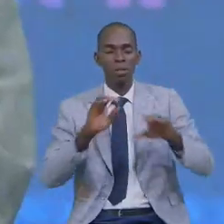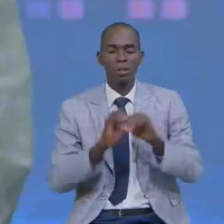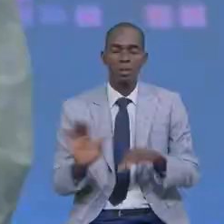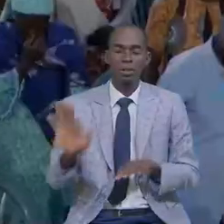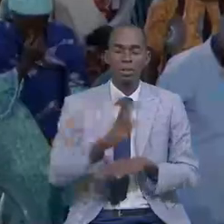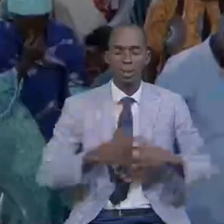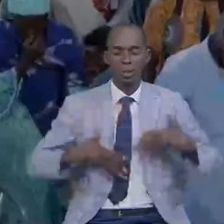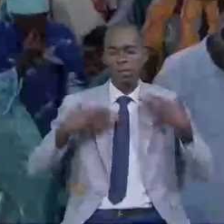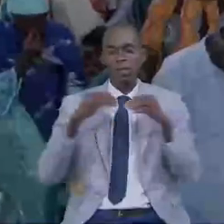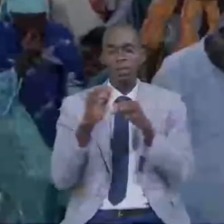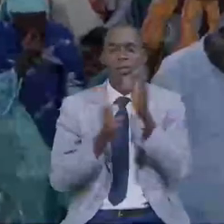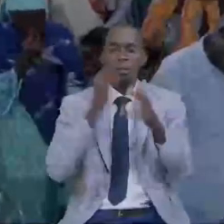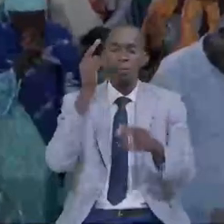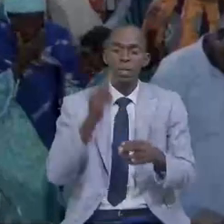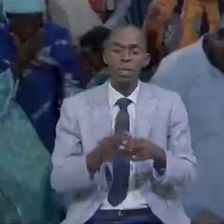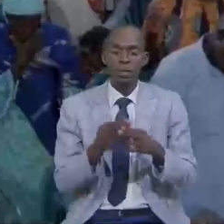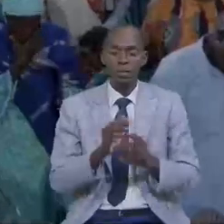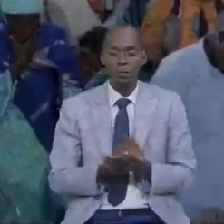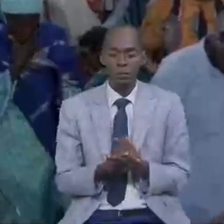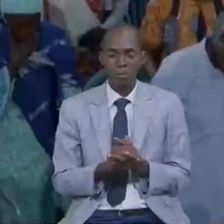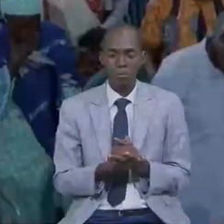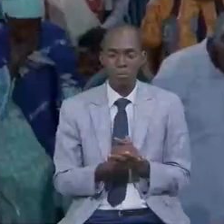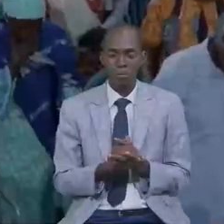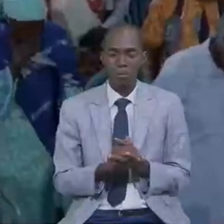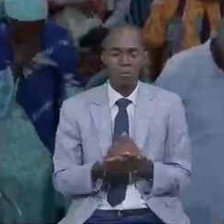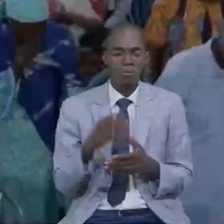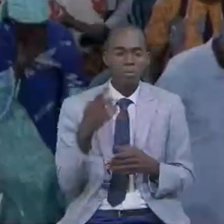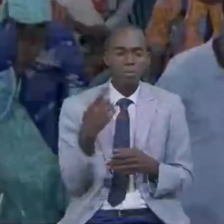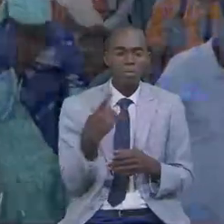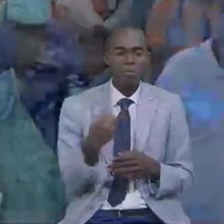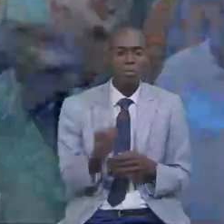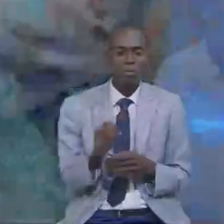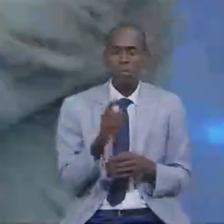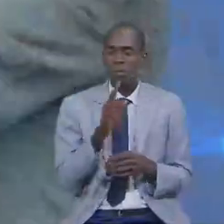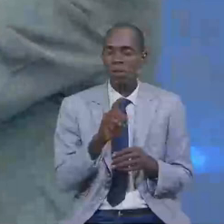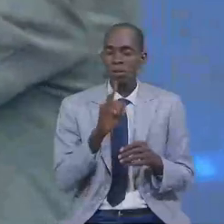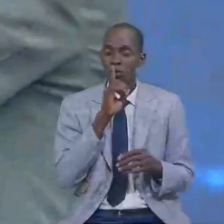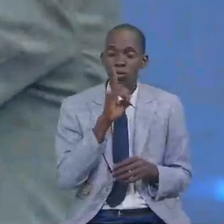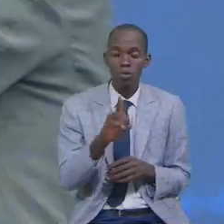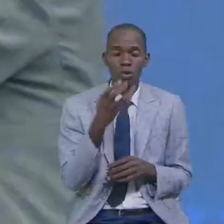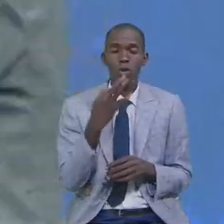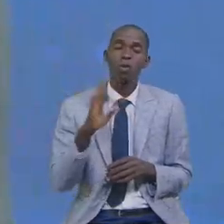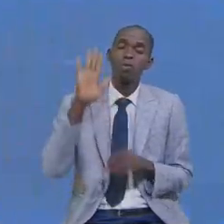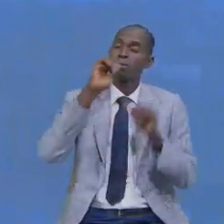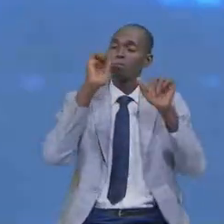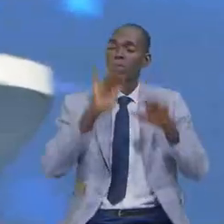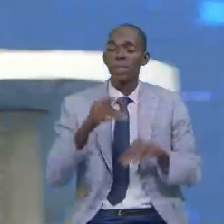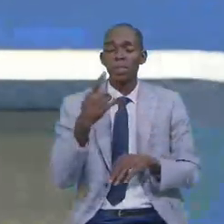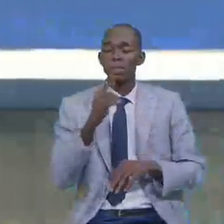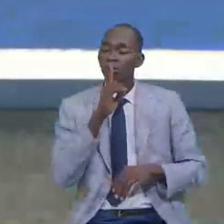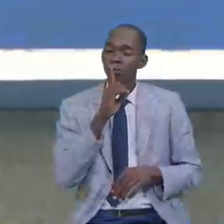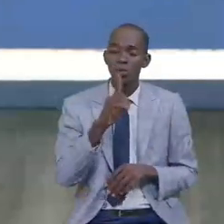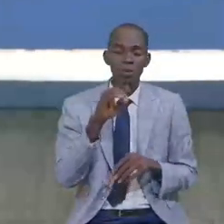de Jésus. La réalité de tes bénédictions, la réalité de ton salut,